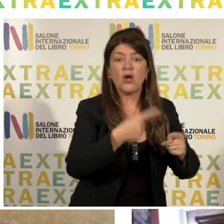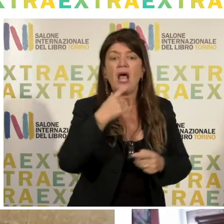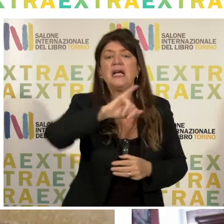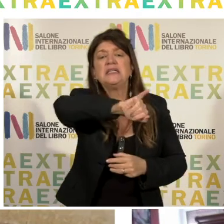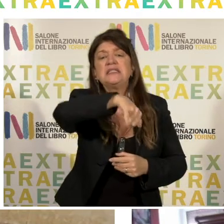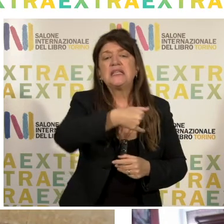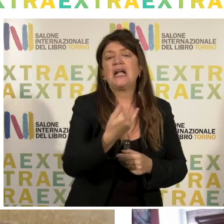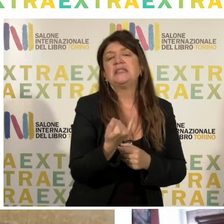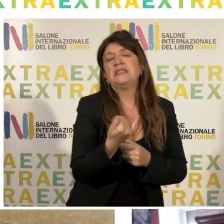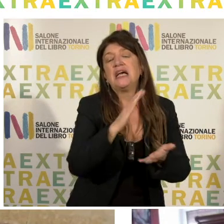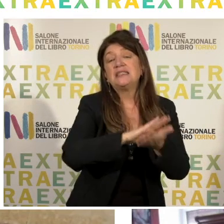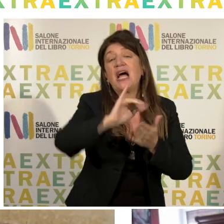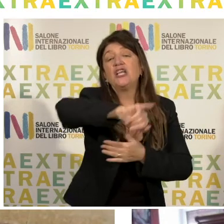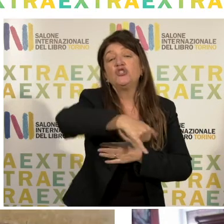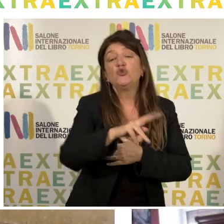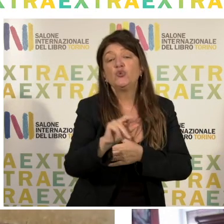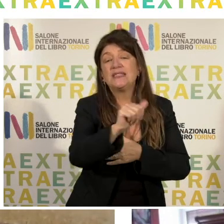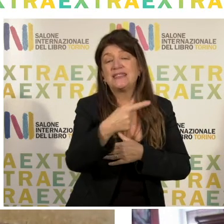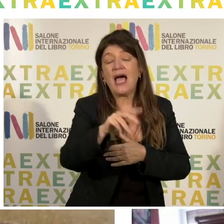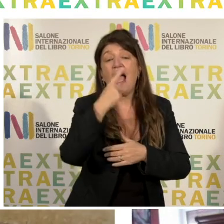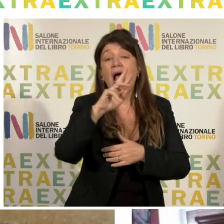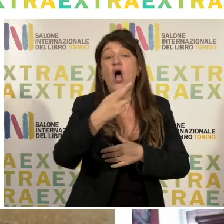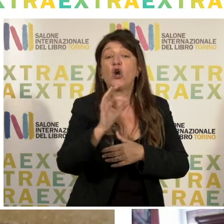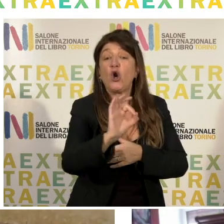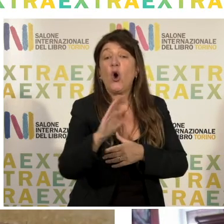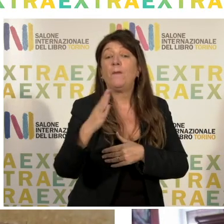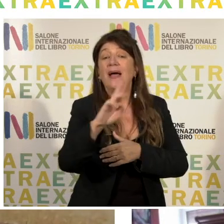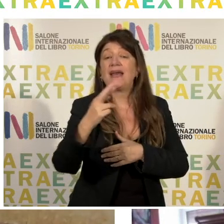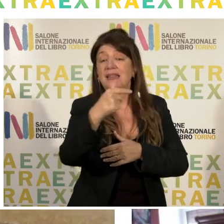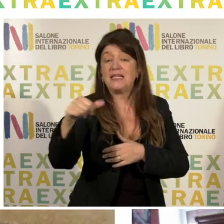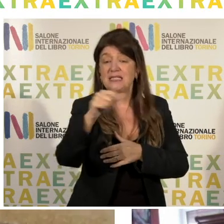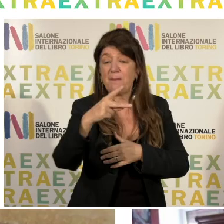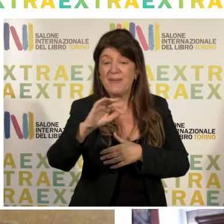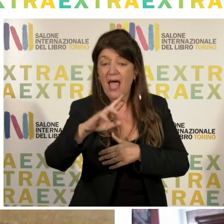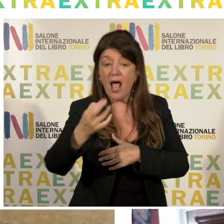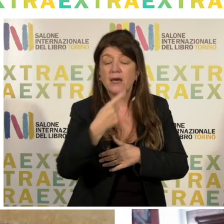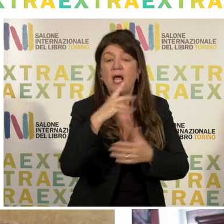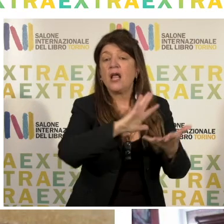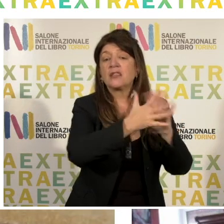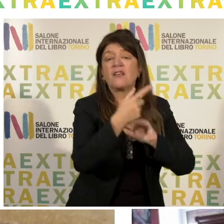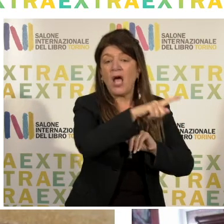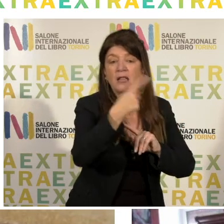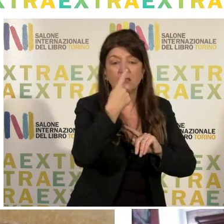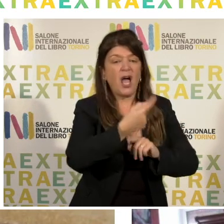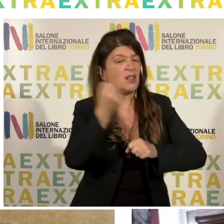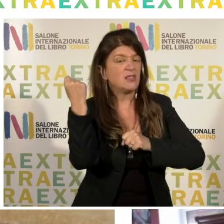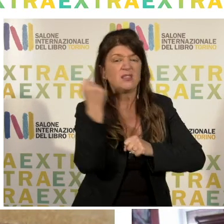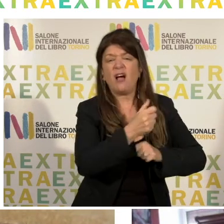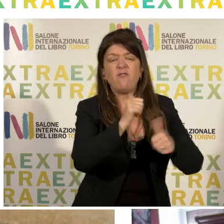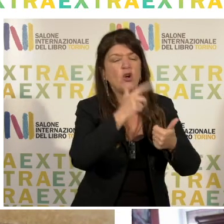per Robespierre, diventa non un dissidente, ma diventa un traditore